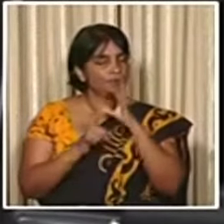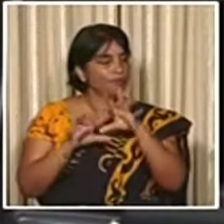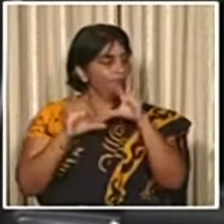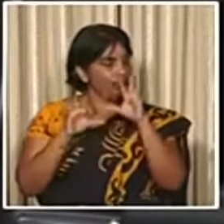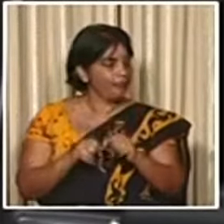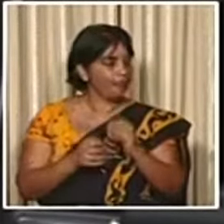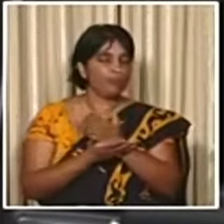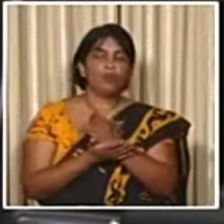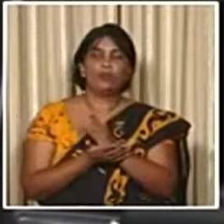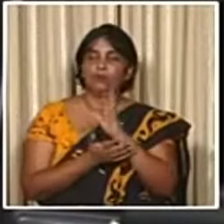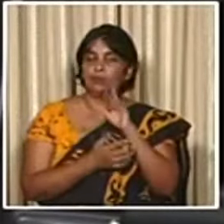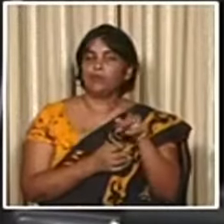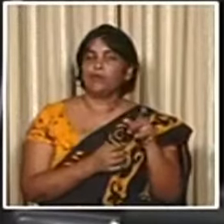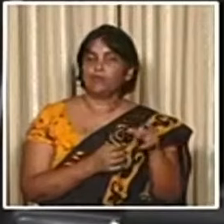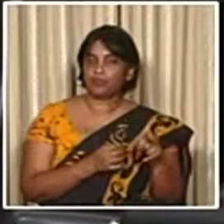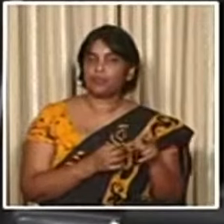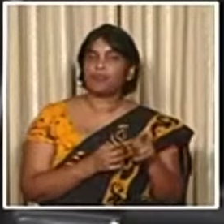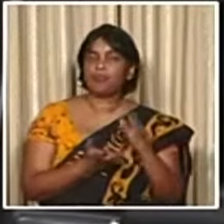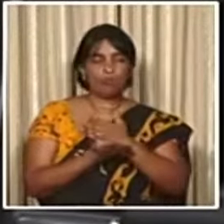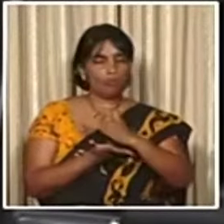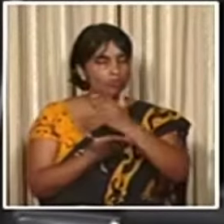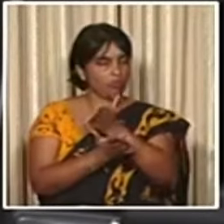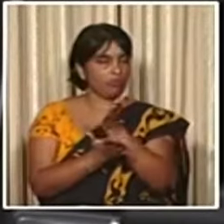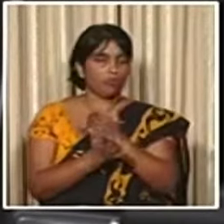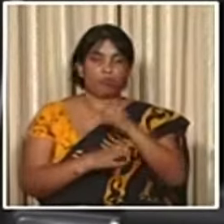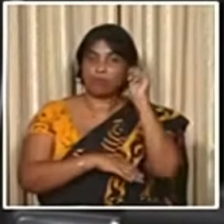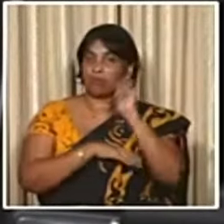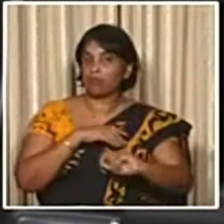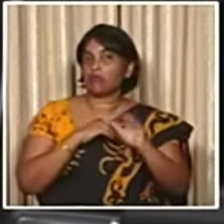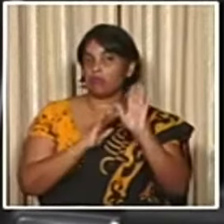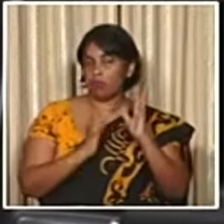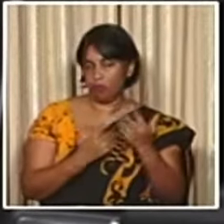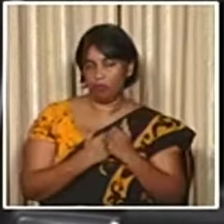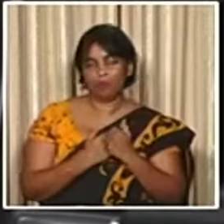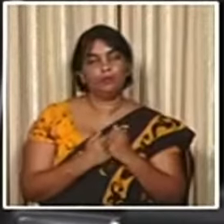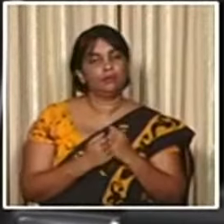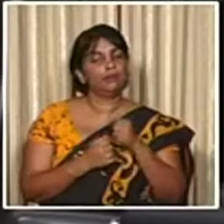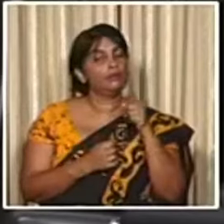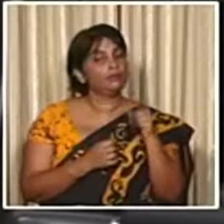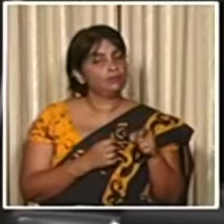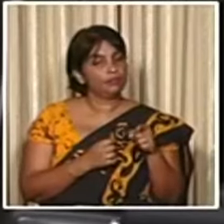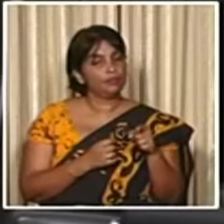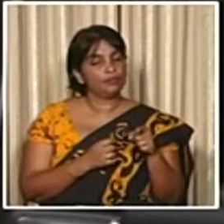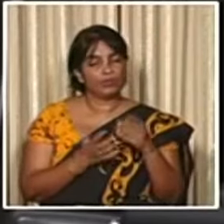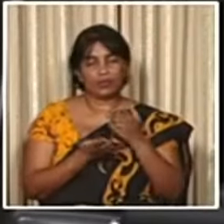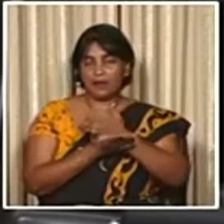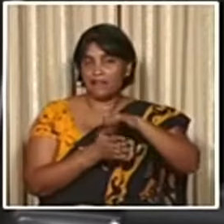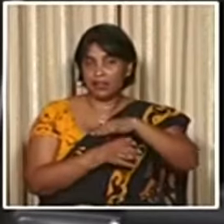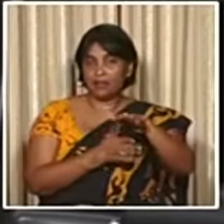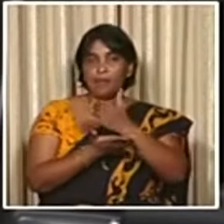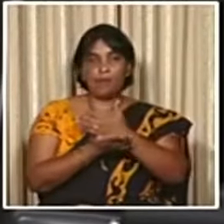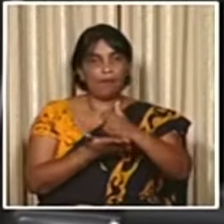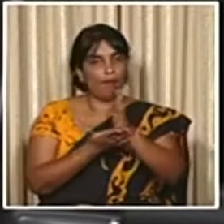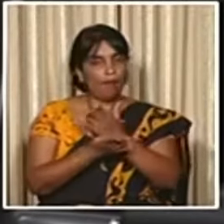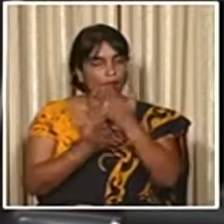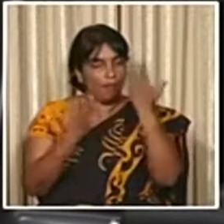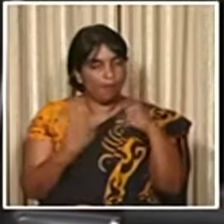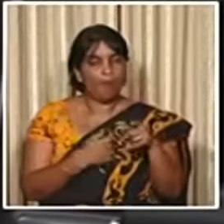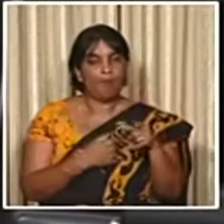හිමිකම් කොටස් කරන්න ඕන පාටිෂන් ප්ලෑන් එකක් හදන්නට ඕන. එතකොට ඒ පාටිෂන් ප්ලෑන් එක